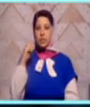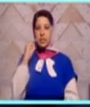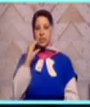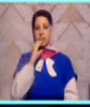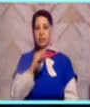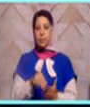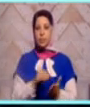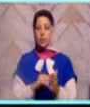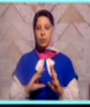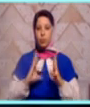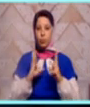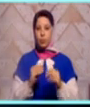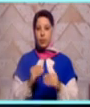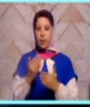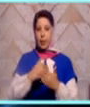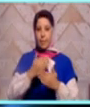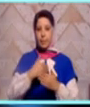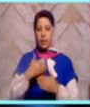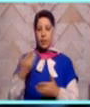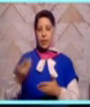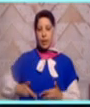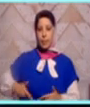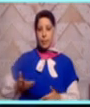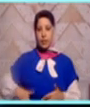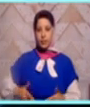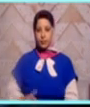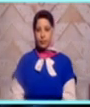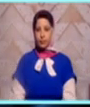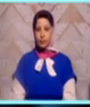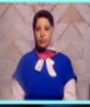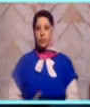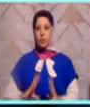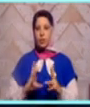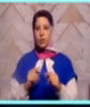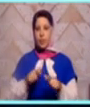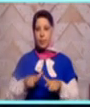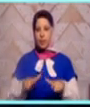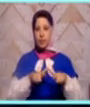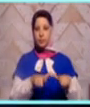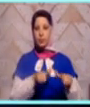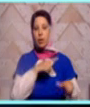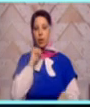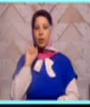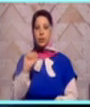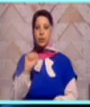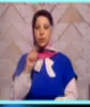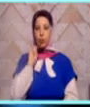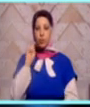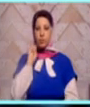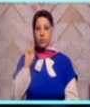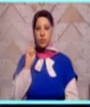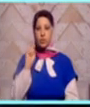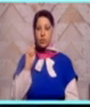قبل التدخلات الجراحية. فانطلقت حملات مخصصة أولها كانت في محافظة شمال